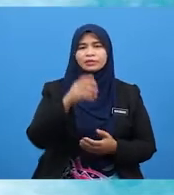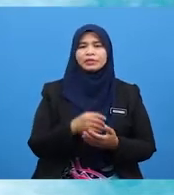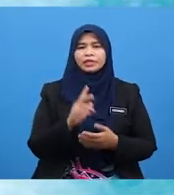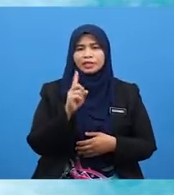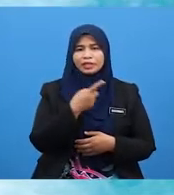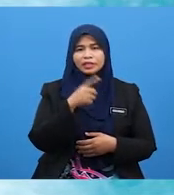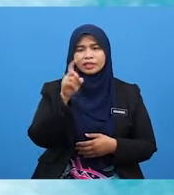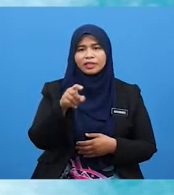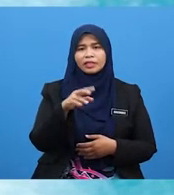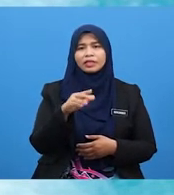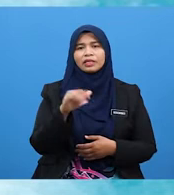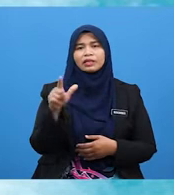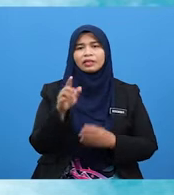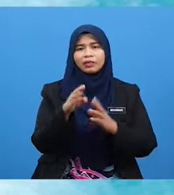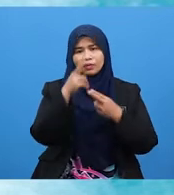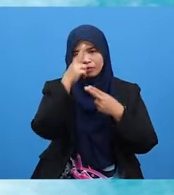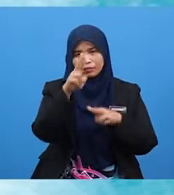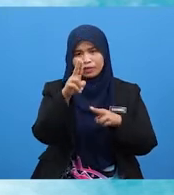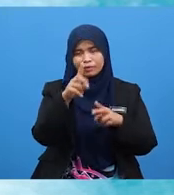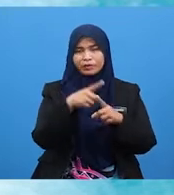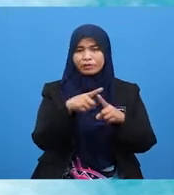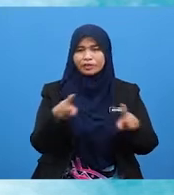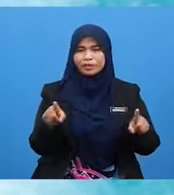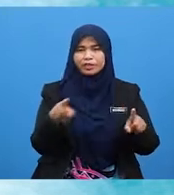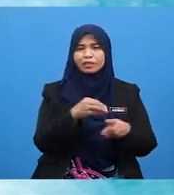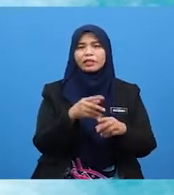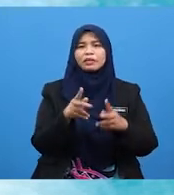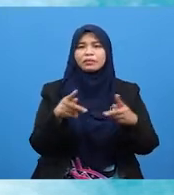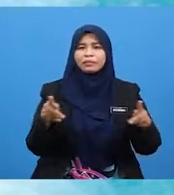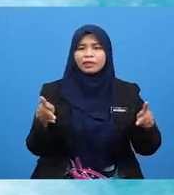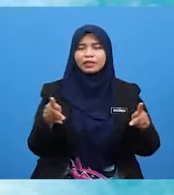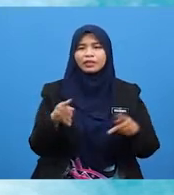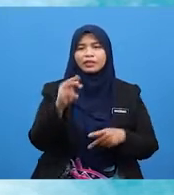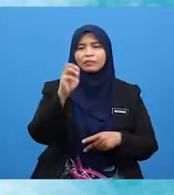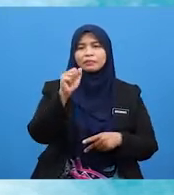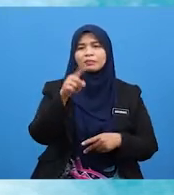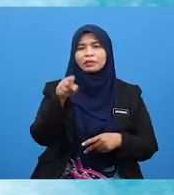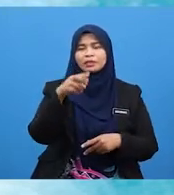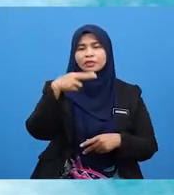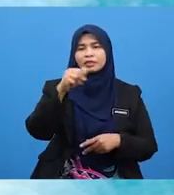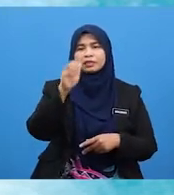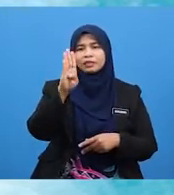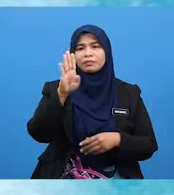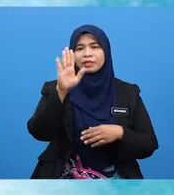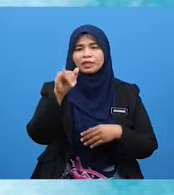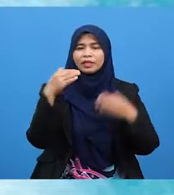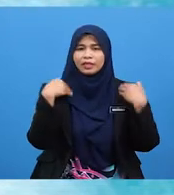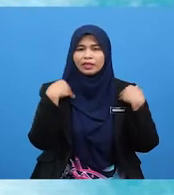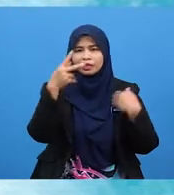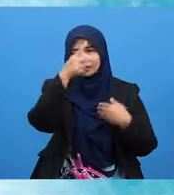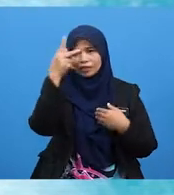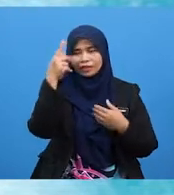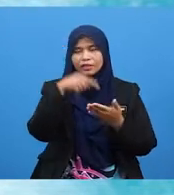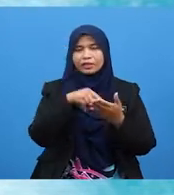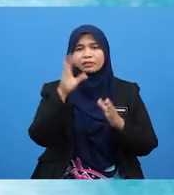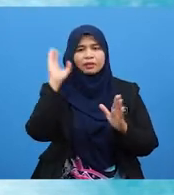Keempat, kita hendaklah menghormati perbezaan dan kepelbagaian mazhab yang ada kerana